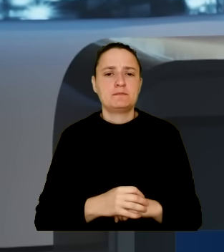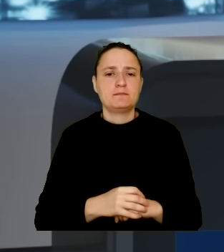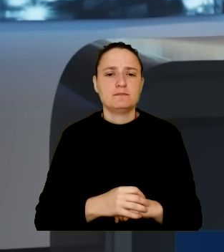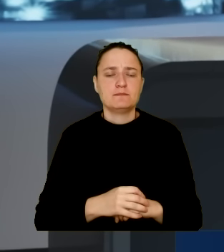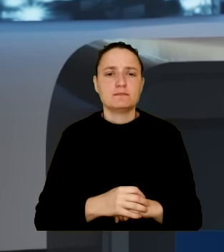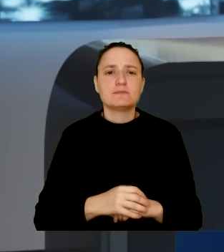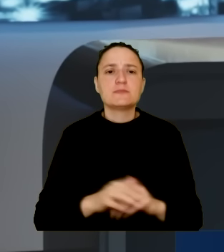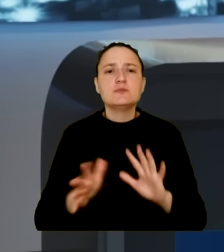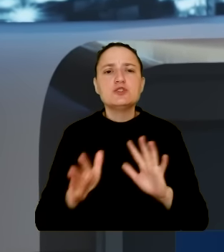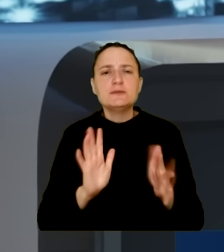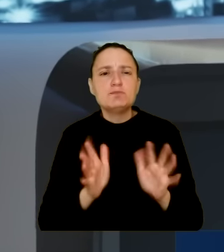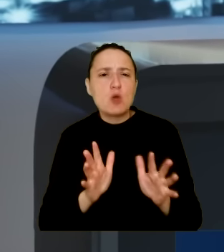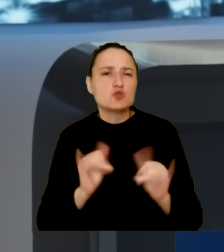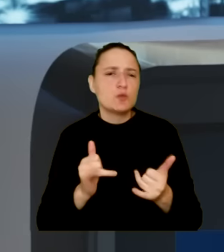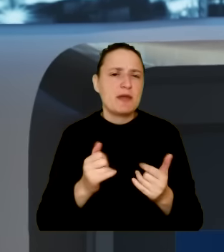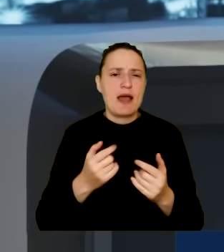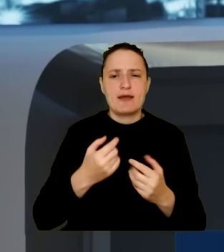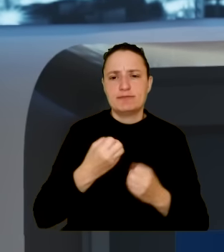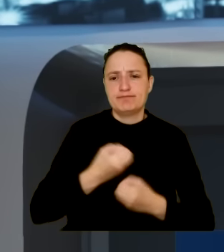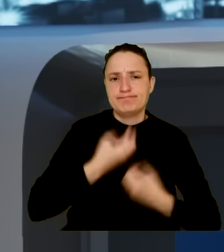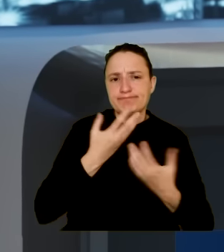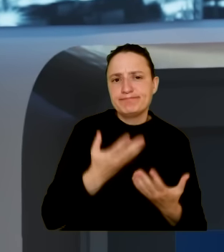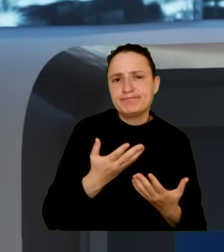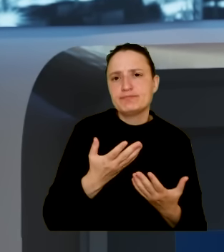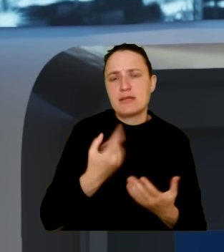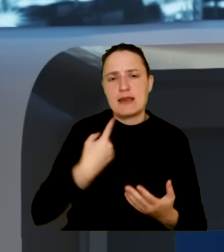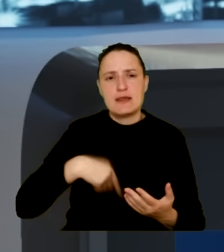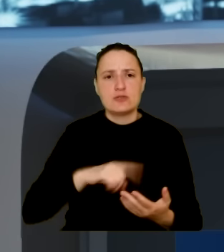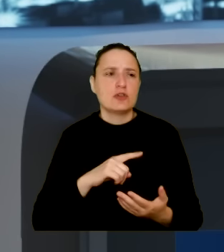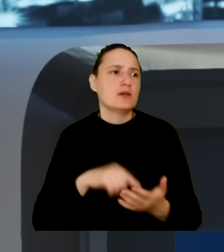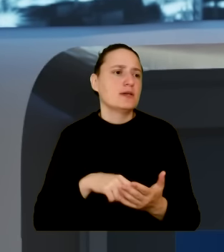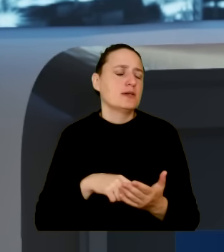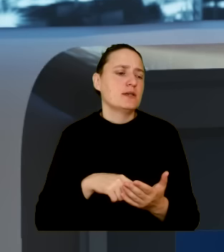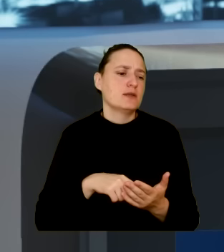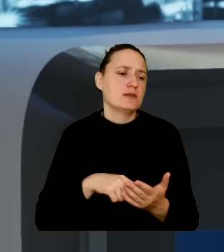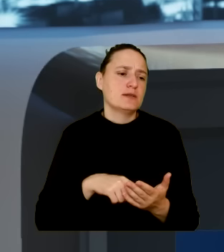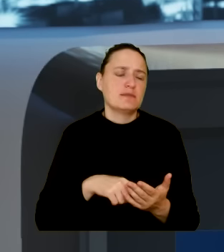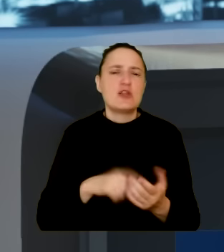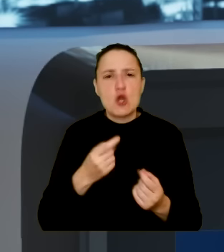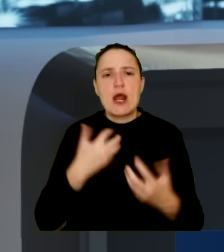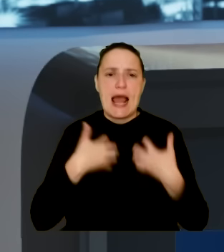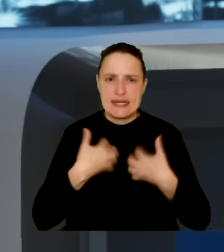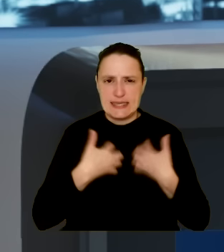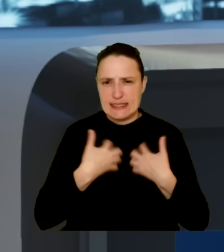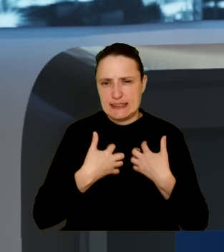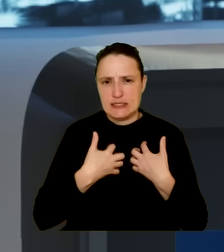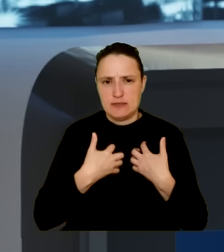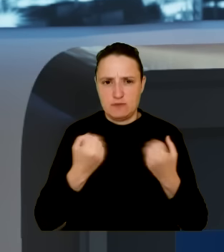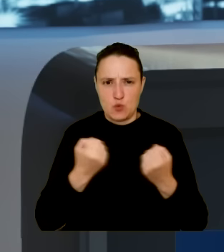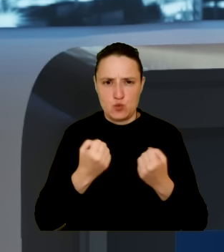sposób taki wysławiania się takiej tej naszej strony, no zieloni taki ten ton agresywny, takimi dużą ilością